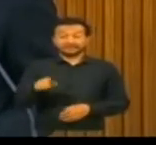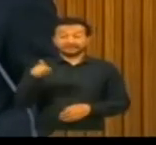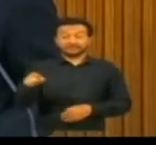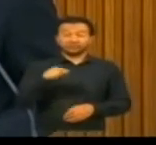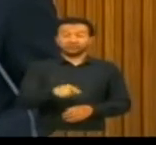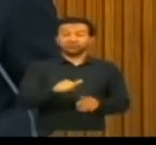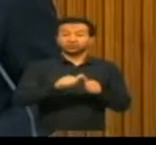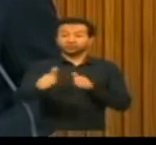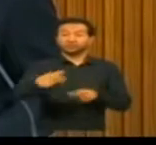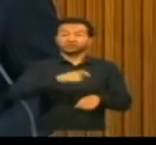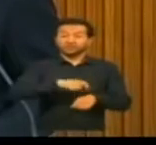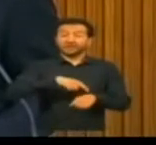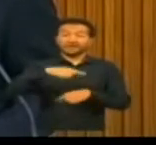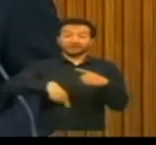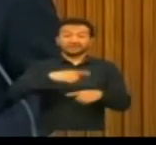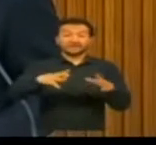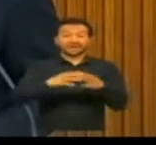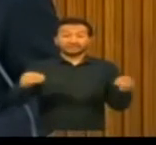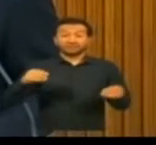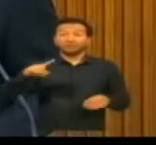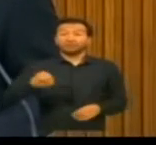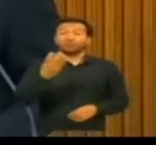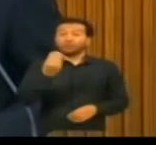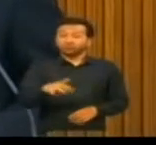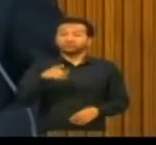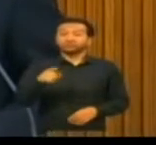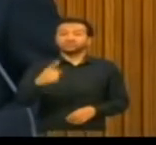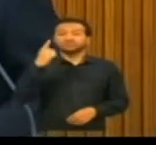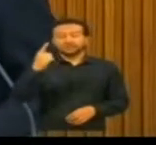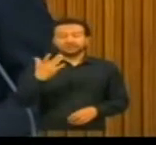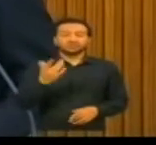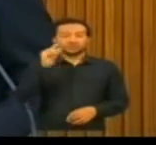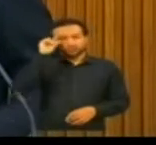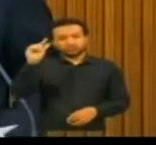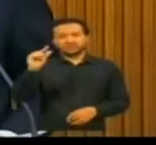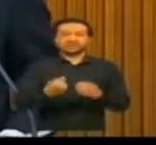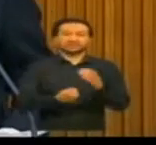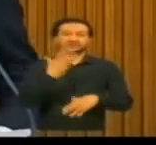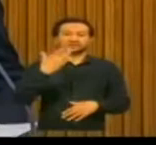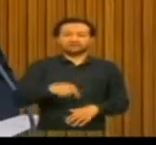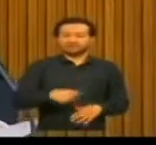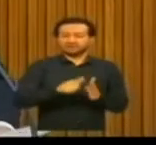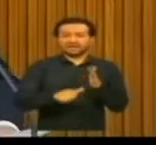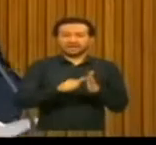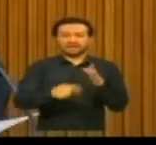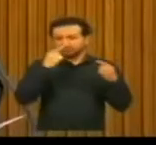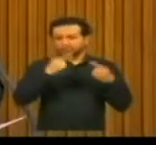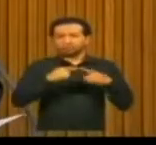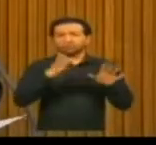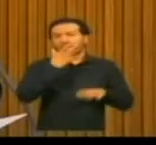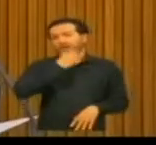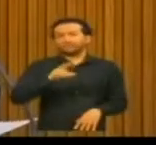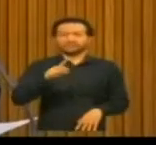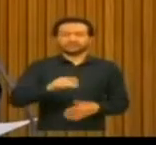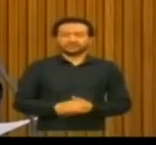bir gazetecinin bu kadar uzun süre aranmasına karşın bulunmaması da bir başka ayıp olarak 21. yüzyılda bir başka ayıp olarak